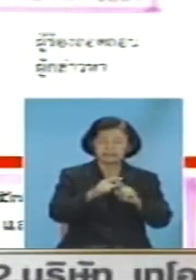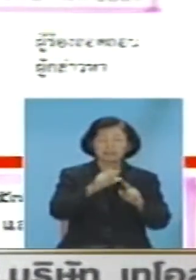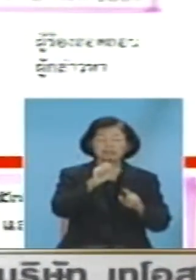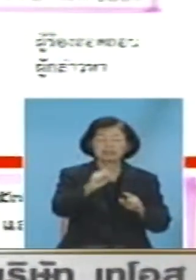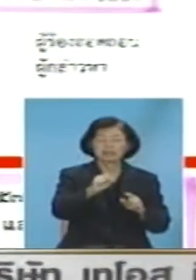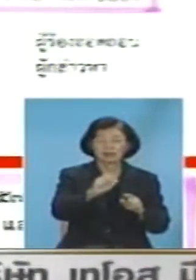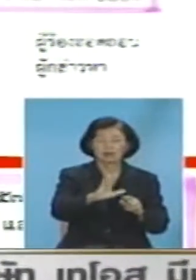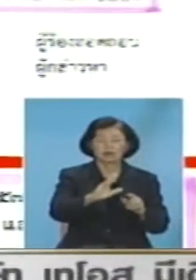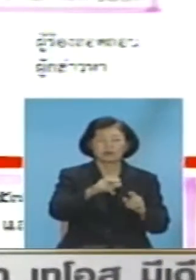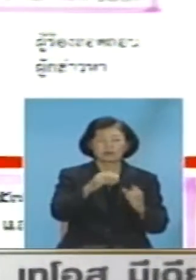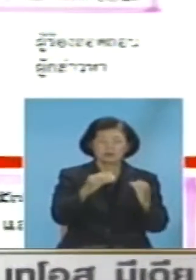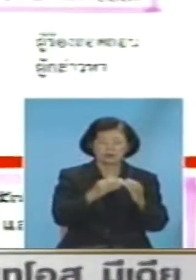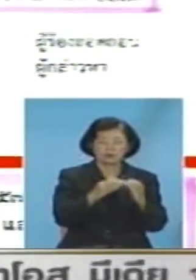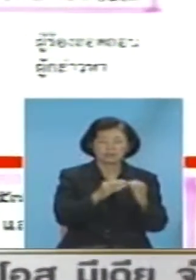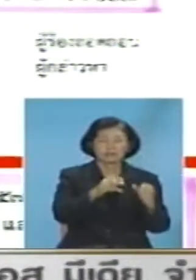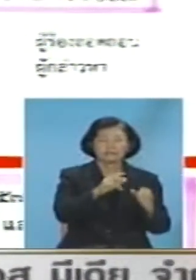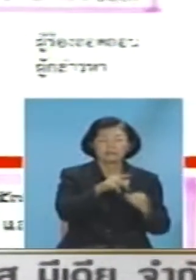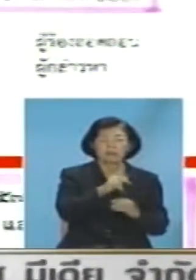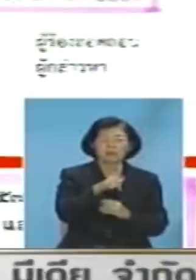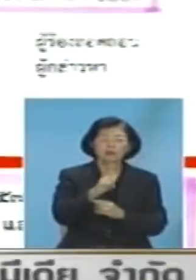ะกรรมการปปช.ที่